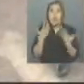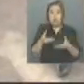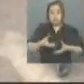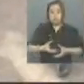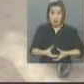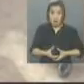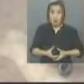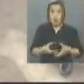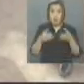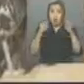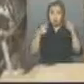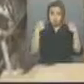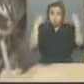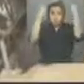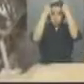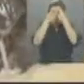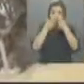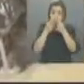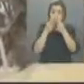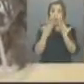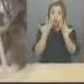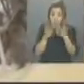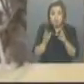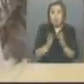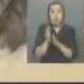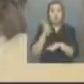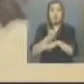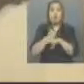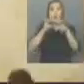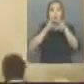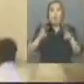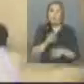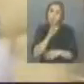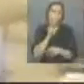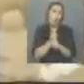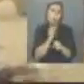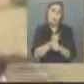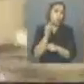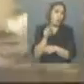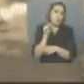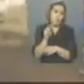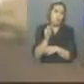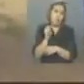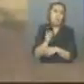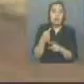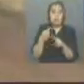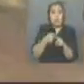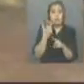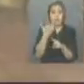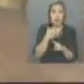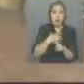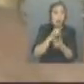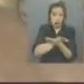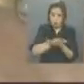หัวโค้งงอมาด้านหน้ารวมทั้งเจ้าอาวาสยังกำชับให้เร่งการก่อสร้างให้แล้วเสร็จในช่วงกลางเดือนเมษายนที่จะถึ